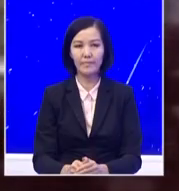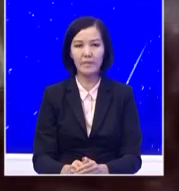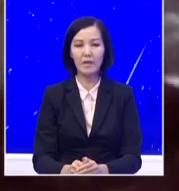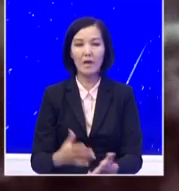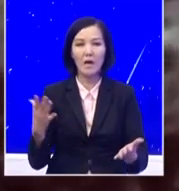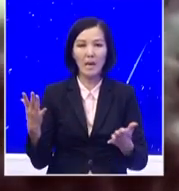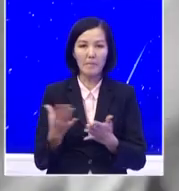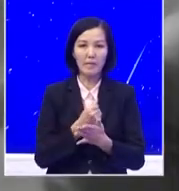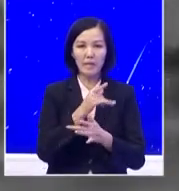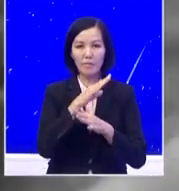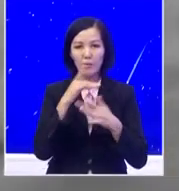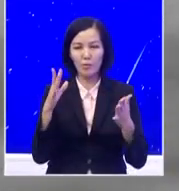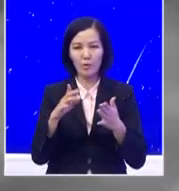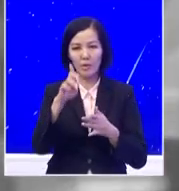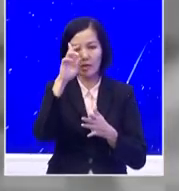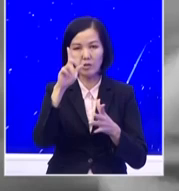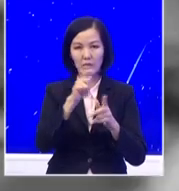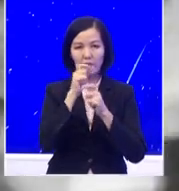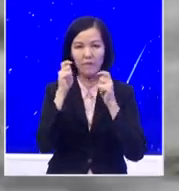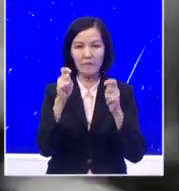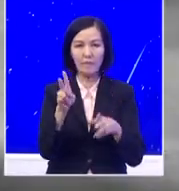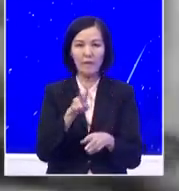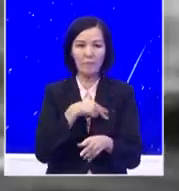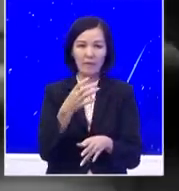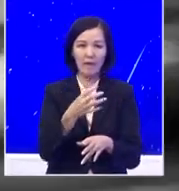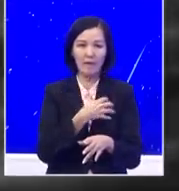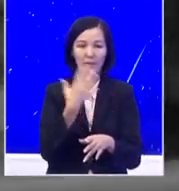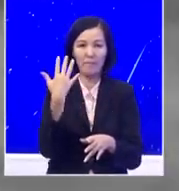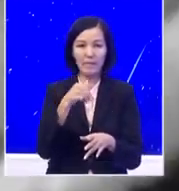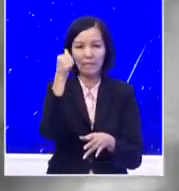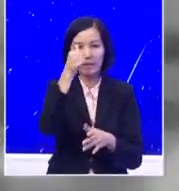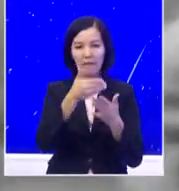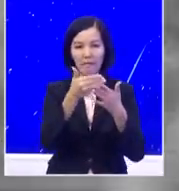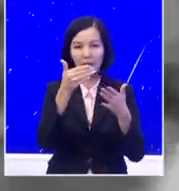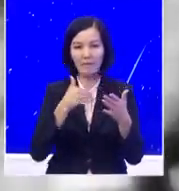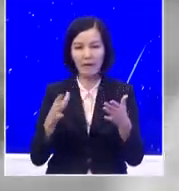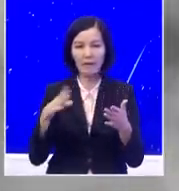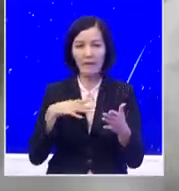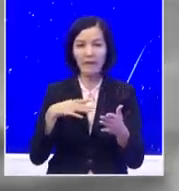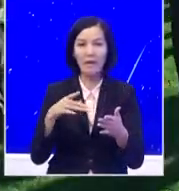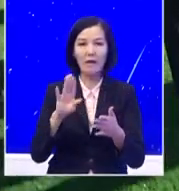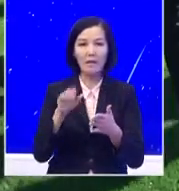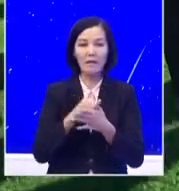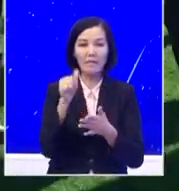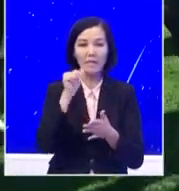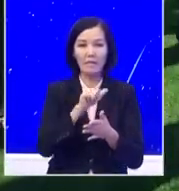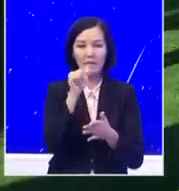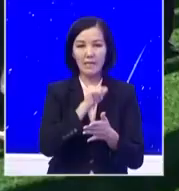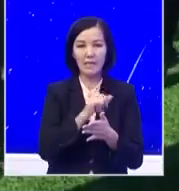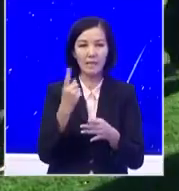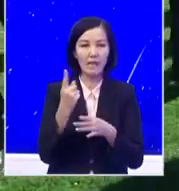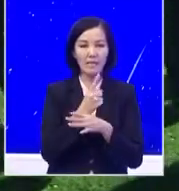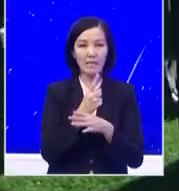Обладатель множества государственных наград свой путь в большом спорте начал почти 50 лет назад. Главный секрет победы один, делился он.